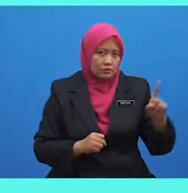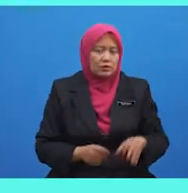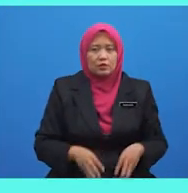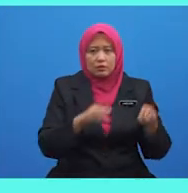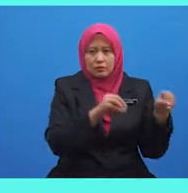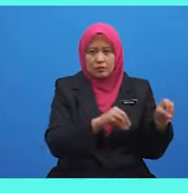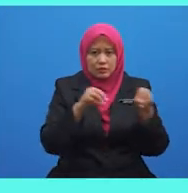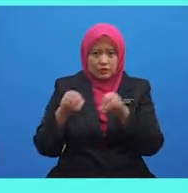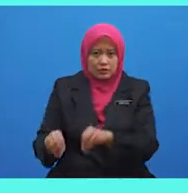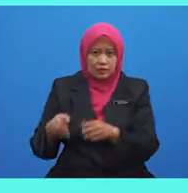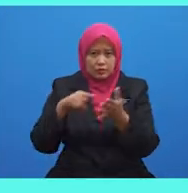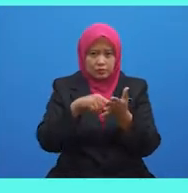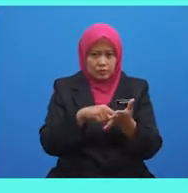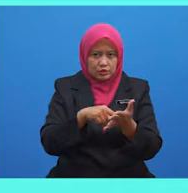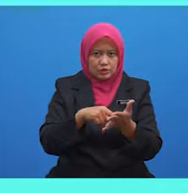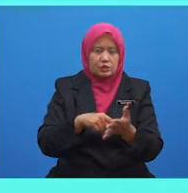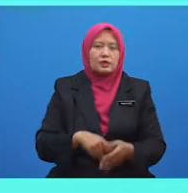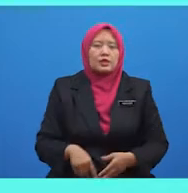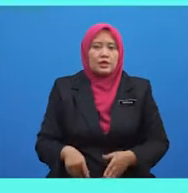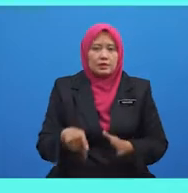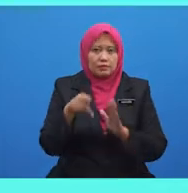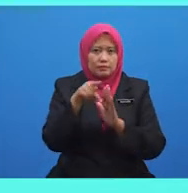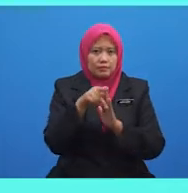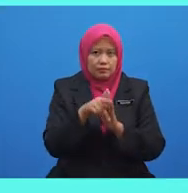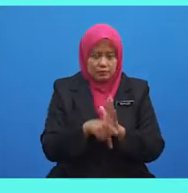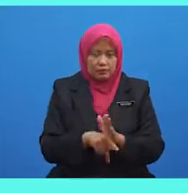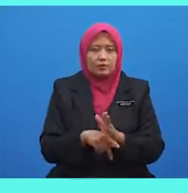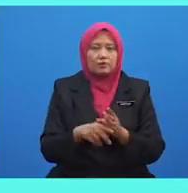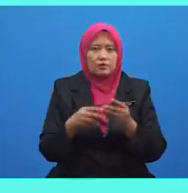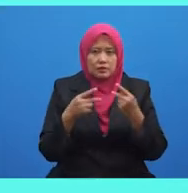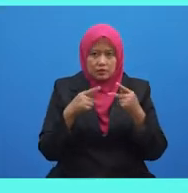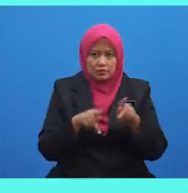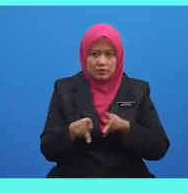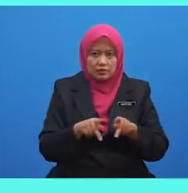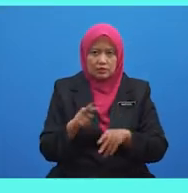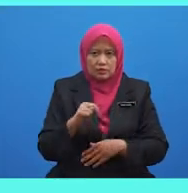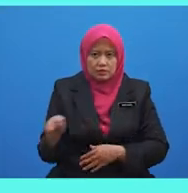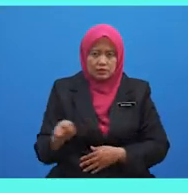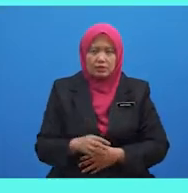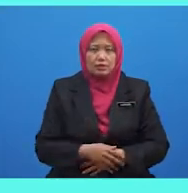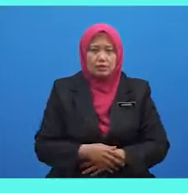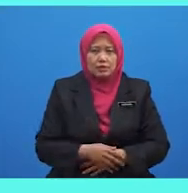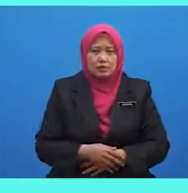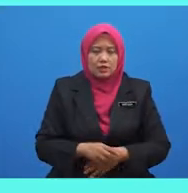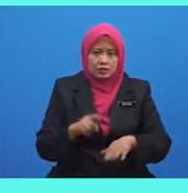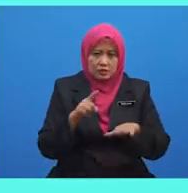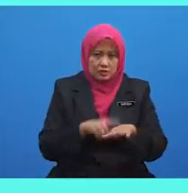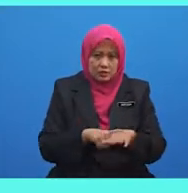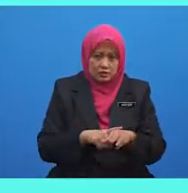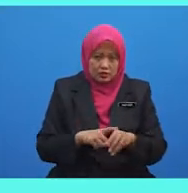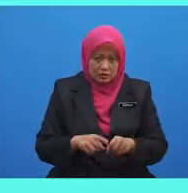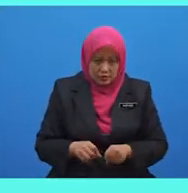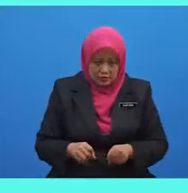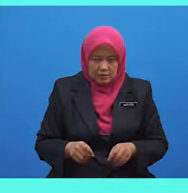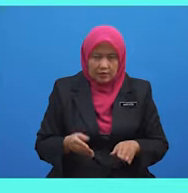pemerintahan. Sebahagian besar pusat pemerintahan Kesultanan Johor Riau terletak di sepanjang pesisiran